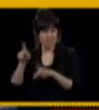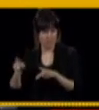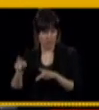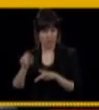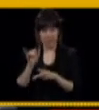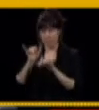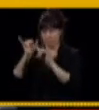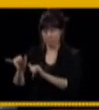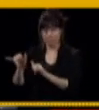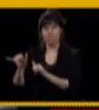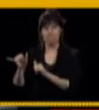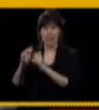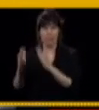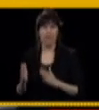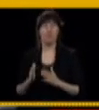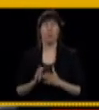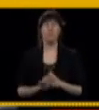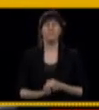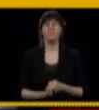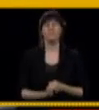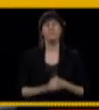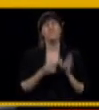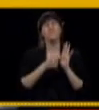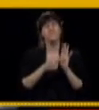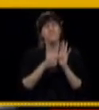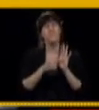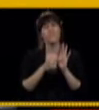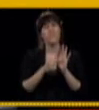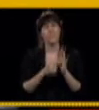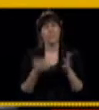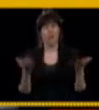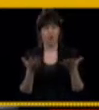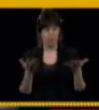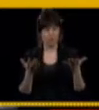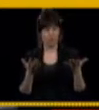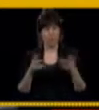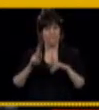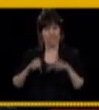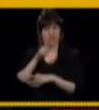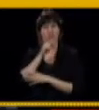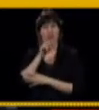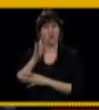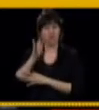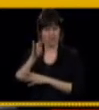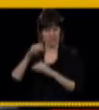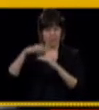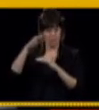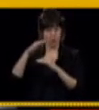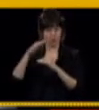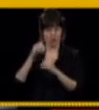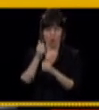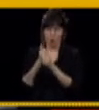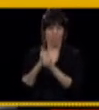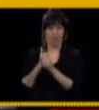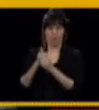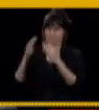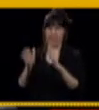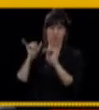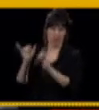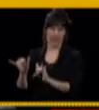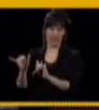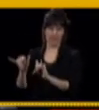de par exemple aider les personnes de 70 ans et plus à l'est pour aux autres chercher à manger ça